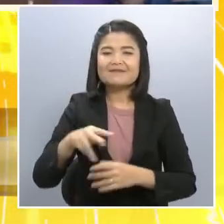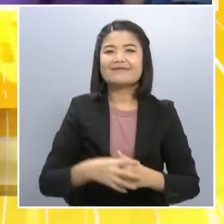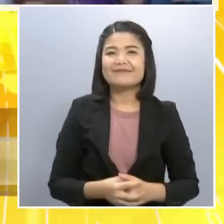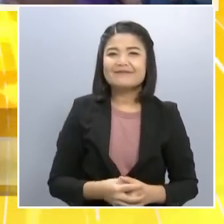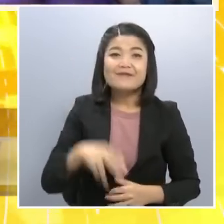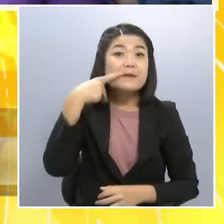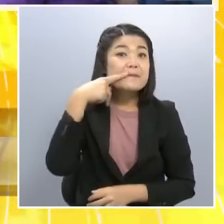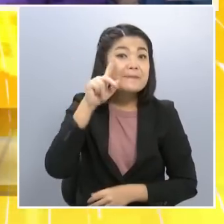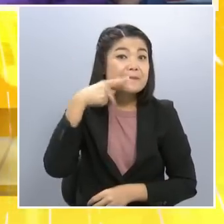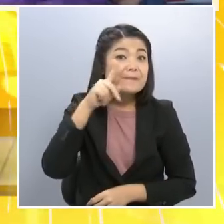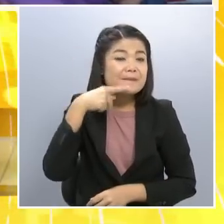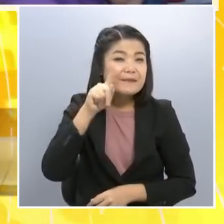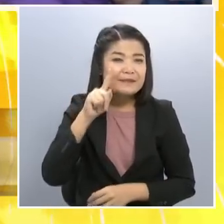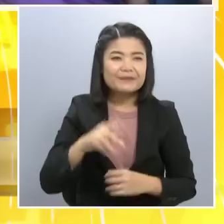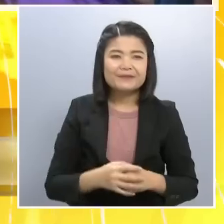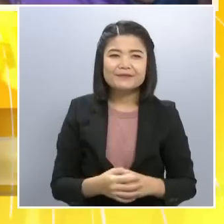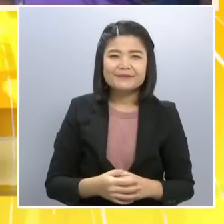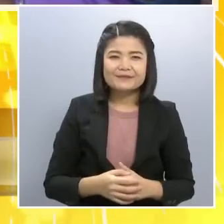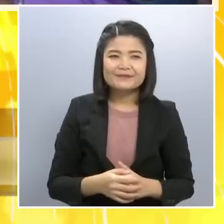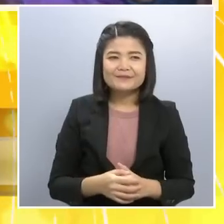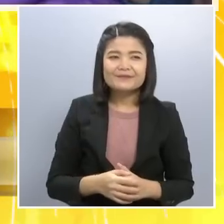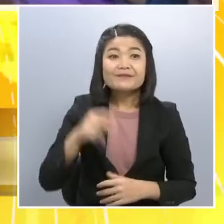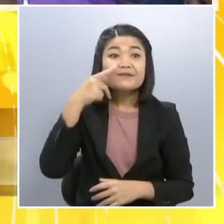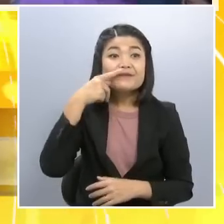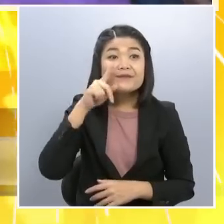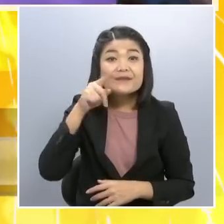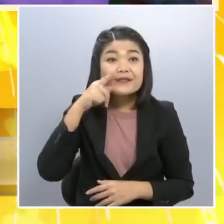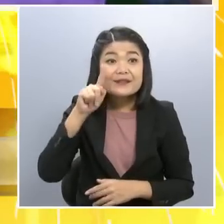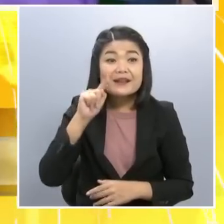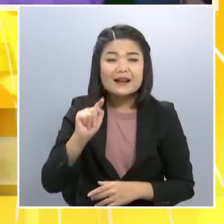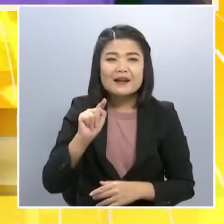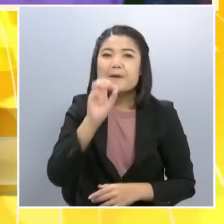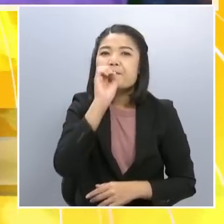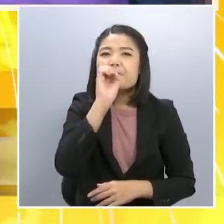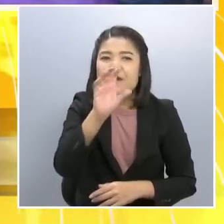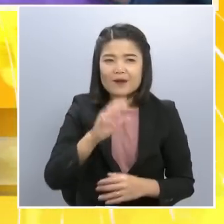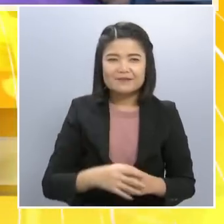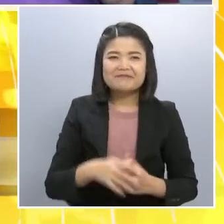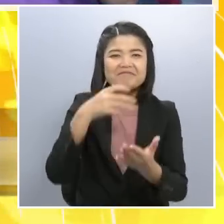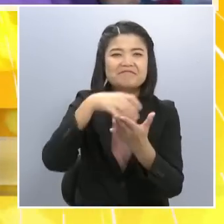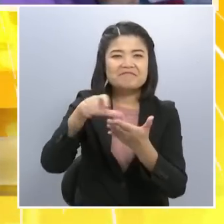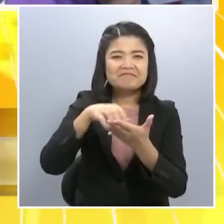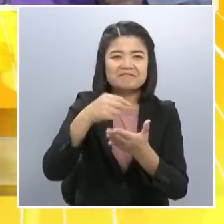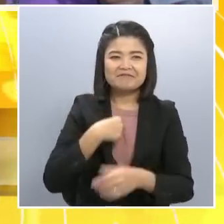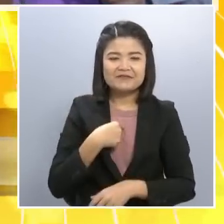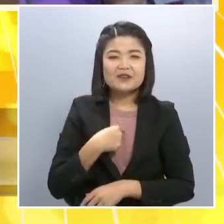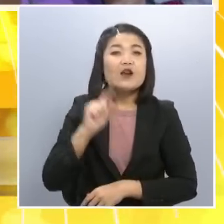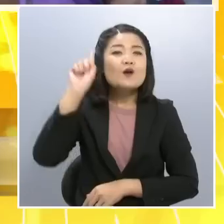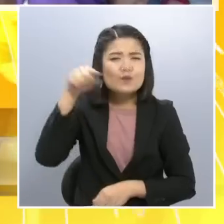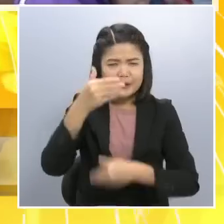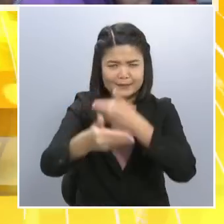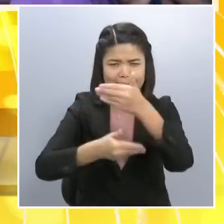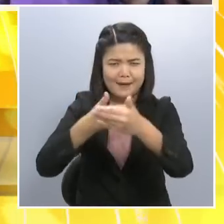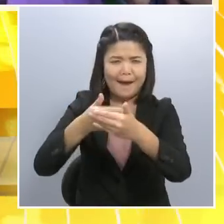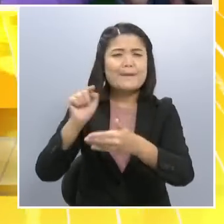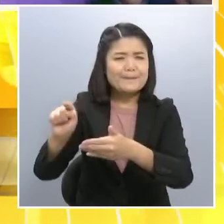ป้าฉลวยหรือคุณพัชสอนคนที่เอามาขายคุณพิธาบอกเบื้องหลังนะถึงแกจะเป็นแม่ค้าตรงจุดที่คุณพิ